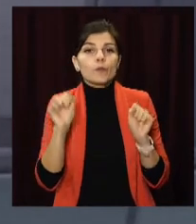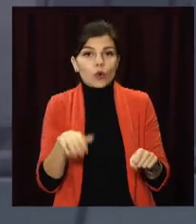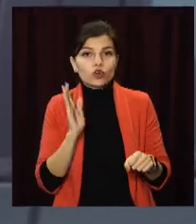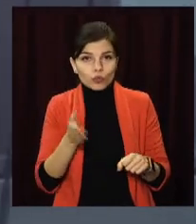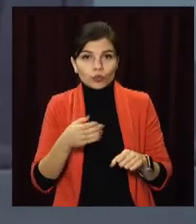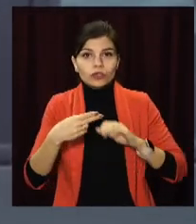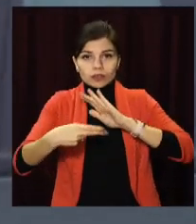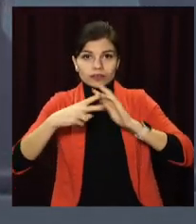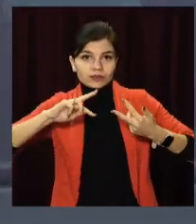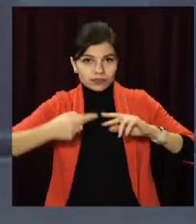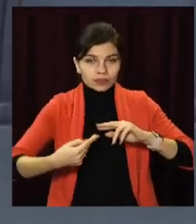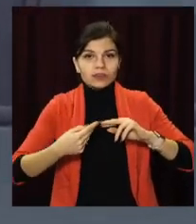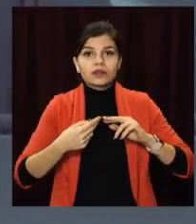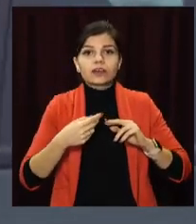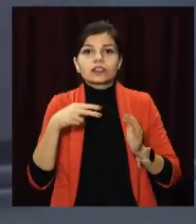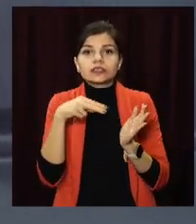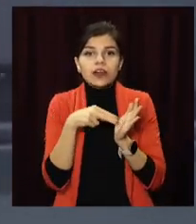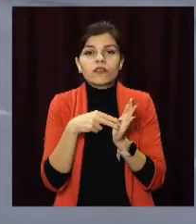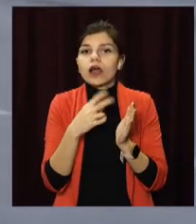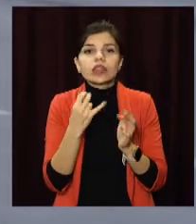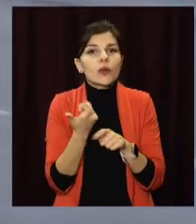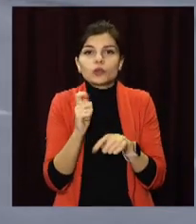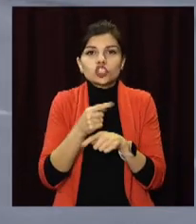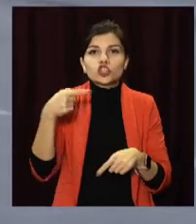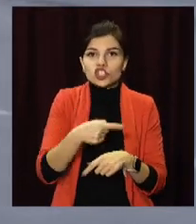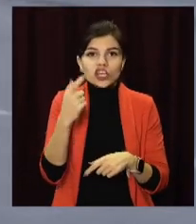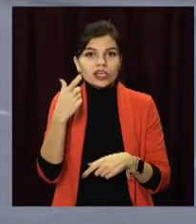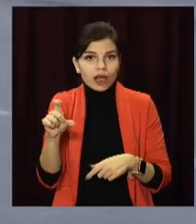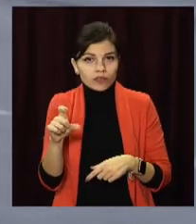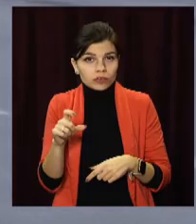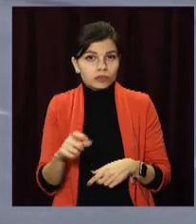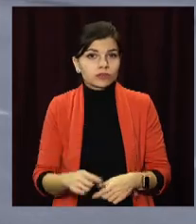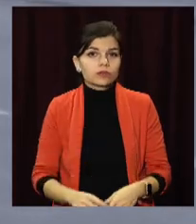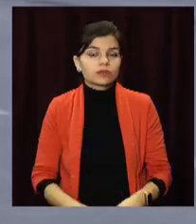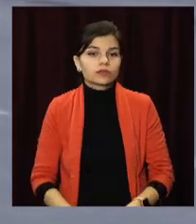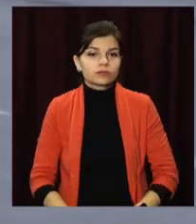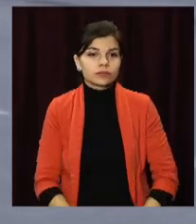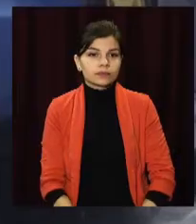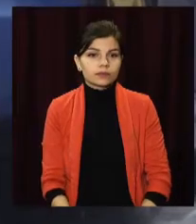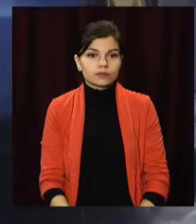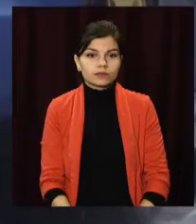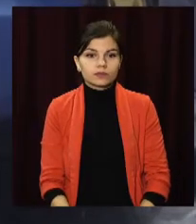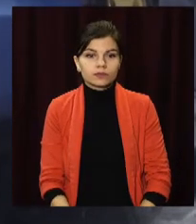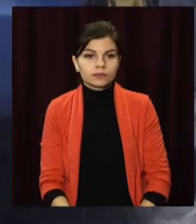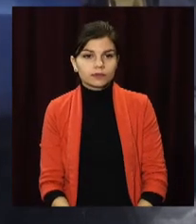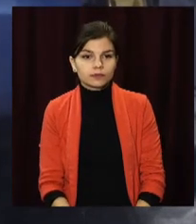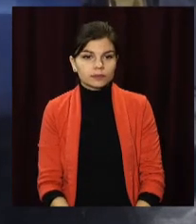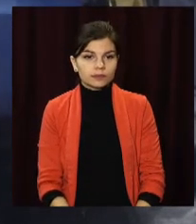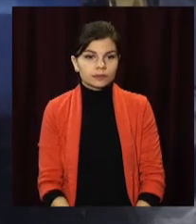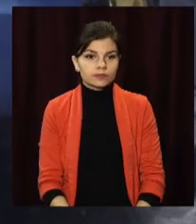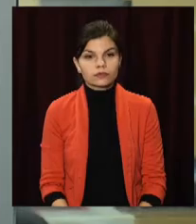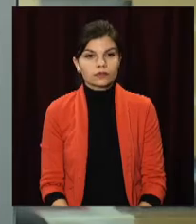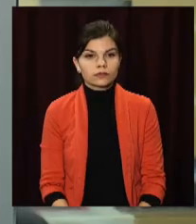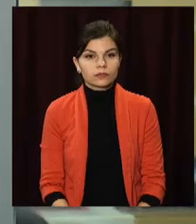буде розмитнити за ставкою, яка не перевищуватиме 1000 євро. Галина Гусак, Сергій Язовських, Open News, телеканал